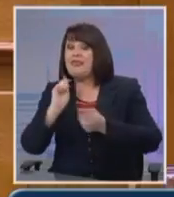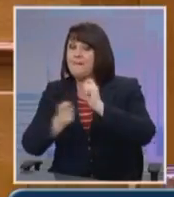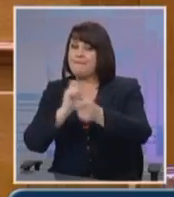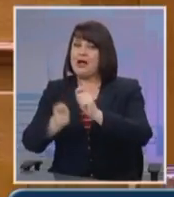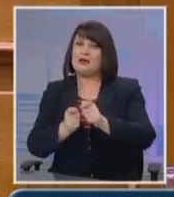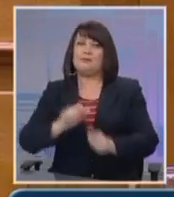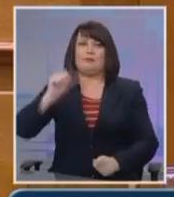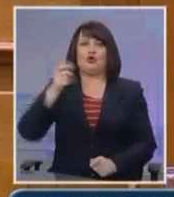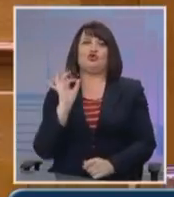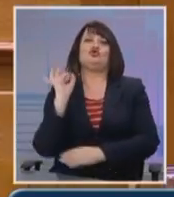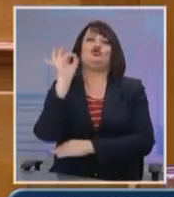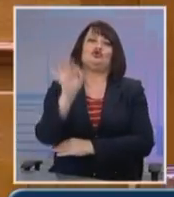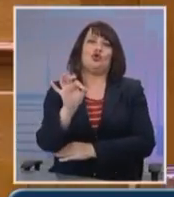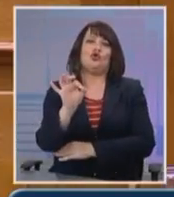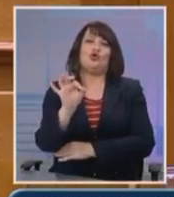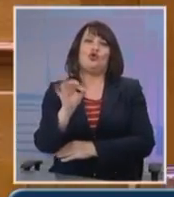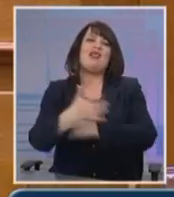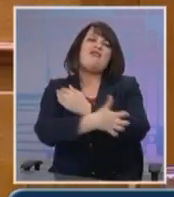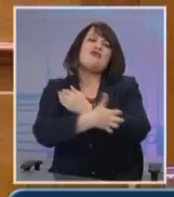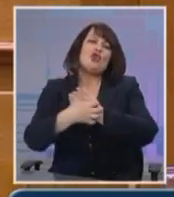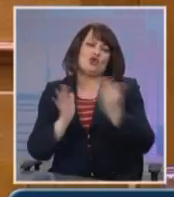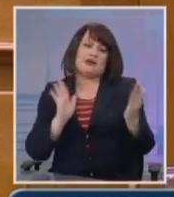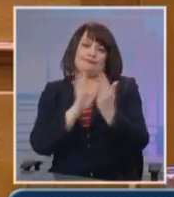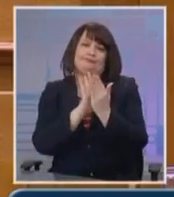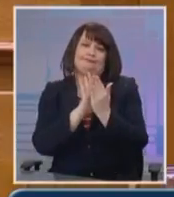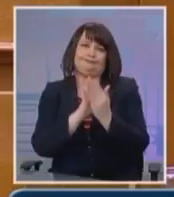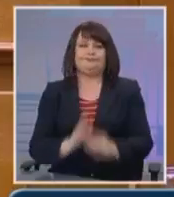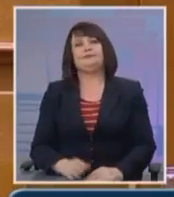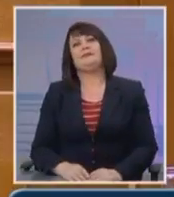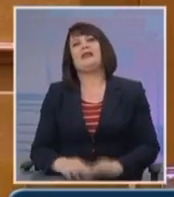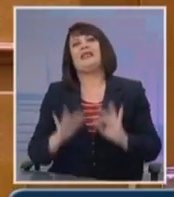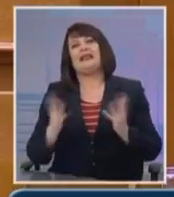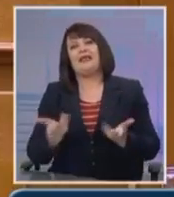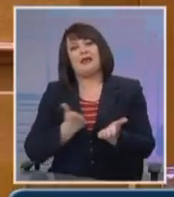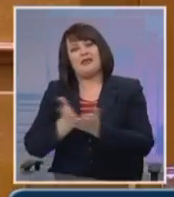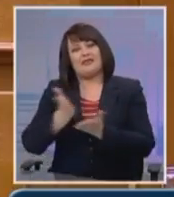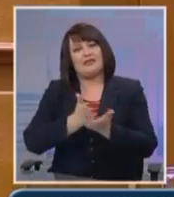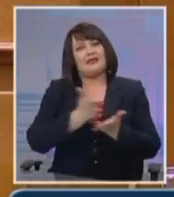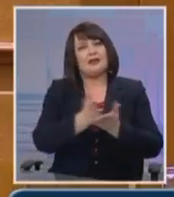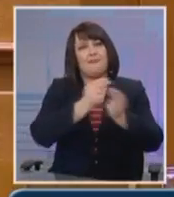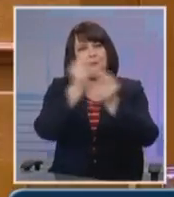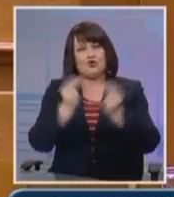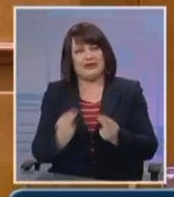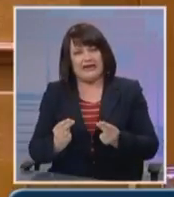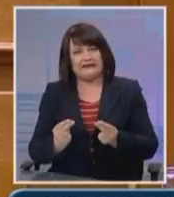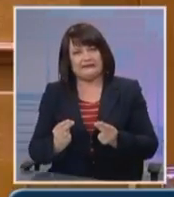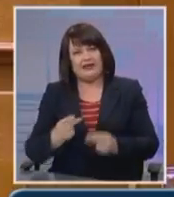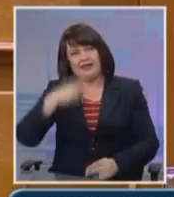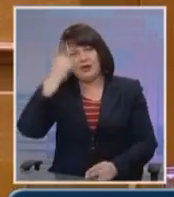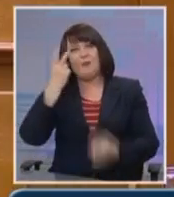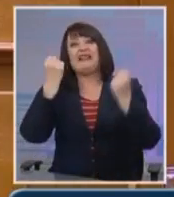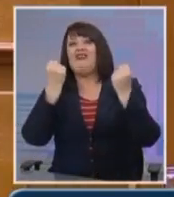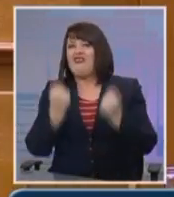πρώτο στόχο την αντιμετώπιση της ακραίας φτώχειας. Δηλαδή, δίκαιη και αποτελεσματική κατανομή δικαιωμάτων και